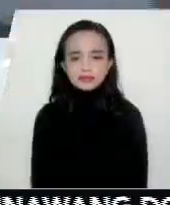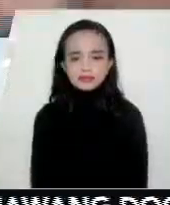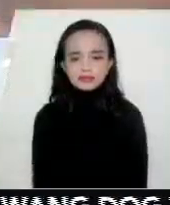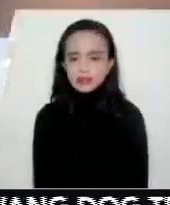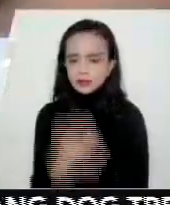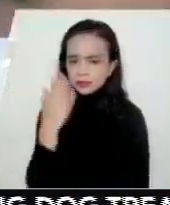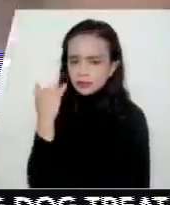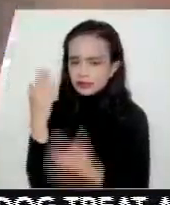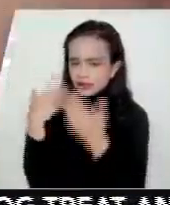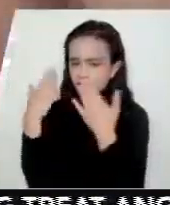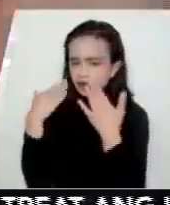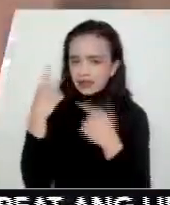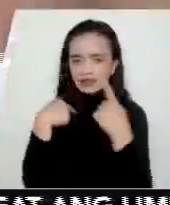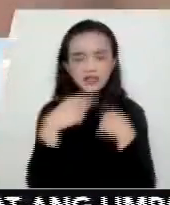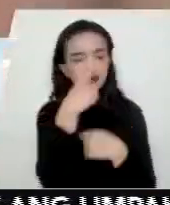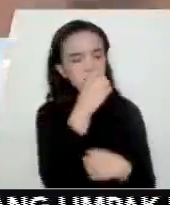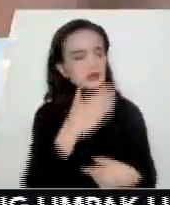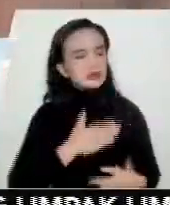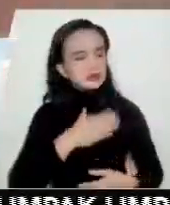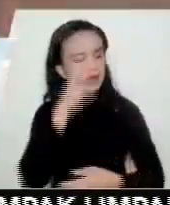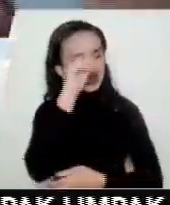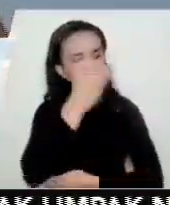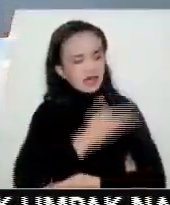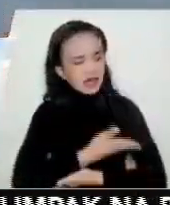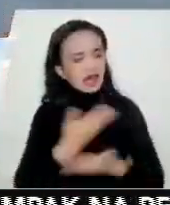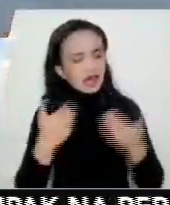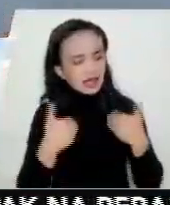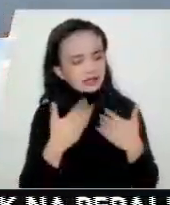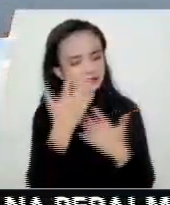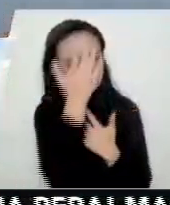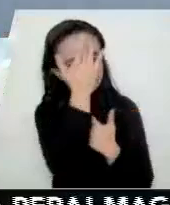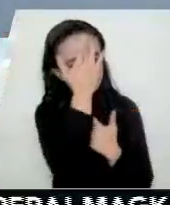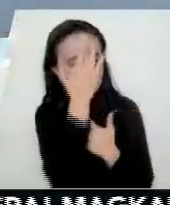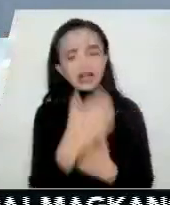Eh, sakit po anak ko eh. May sakit po ang anak ko.